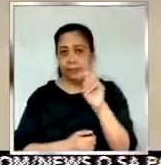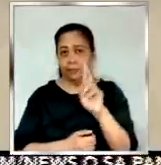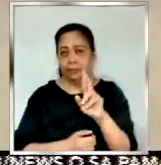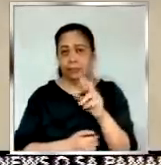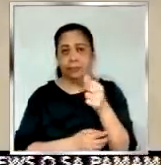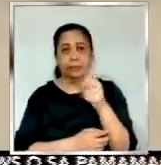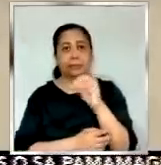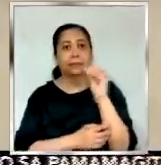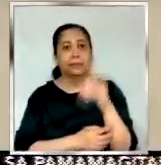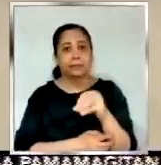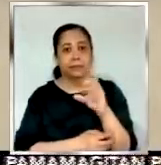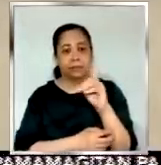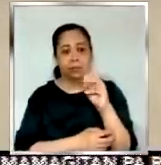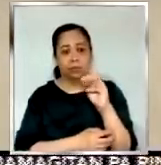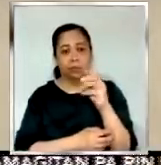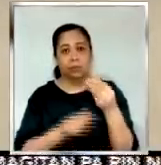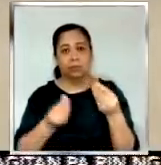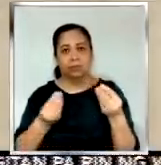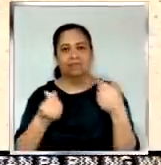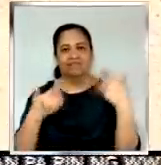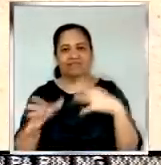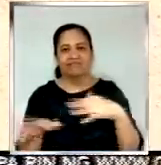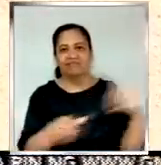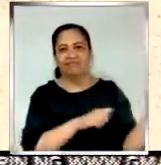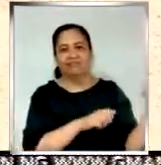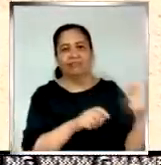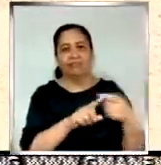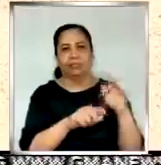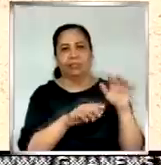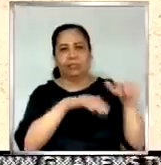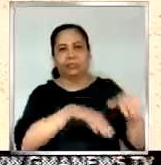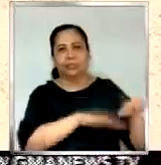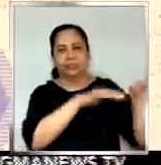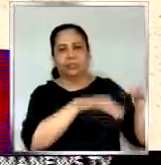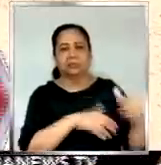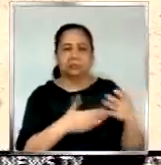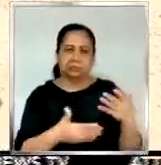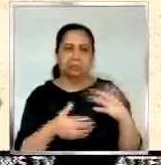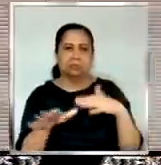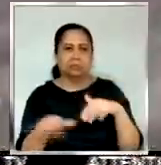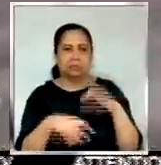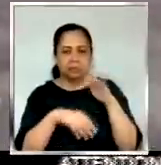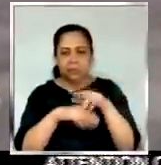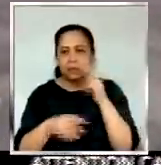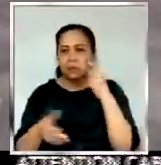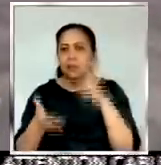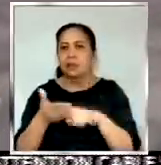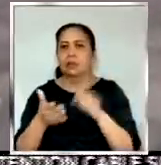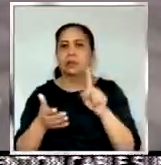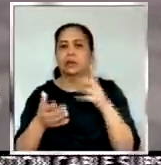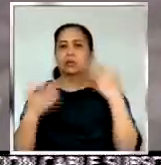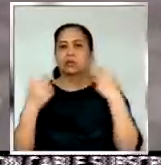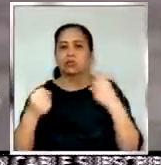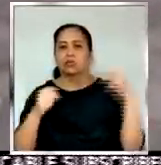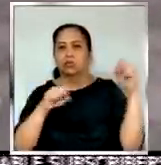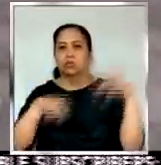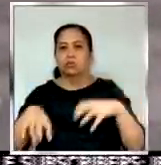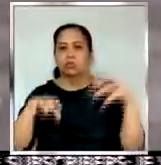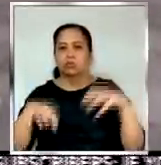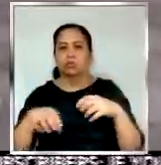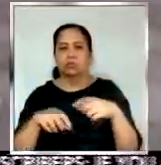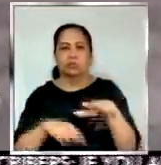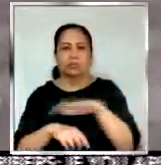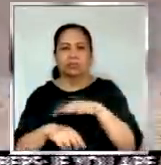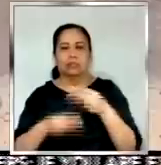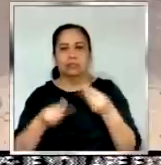ng dolomite sand ang inanod na sa dagat. Mainam na rin daw na maaga nilang nakita ang epekto ng malalakas na ulan sa dolomite beach.